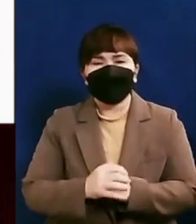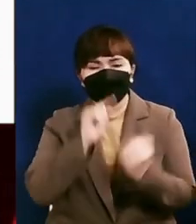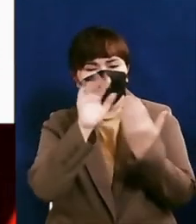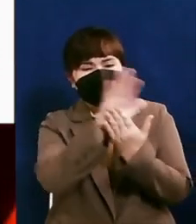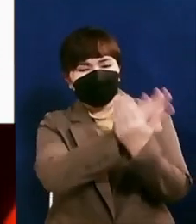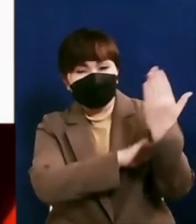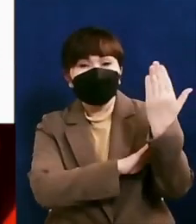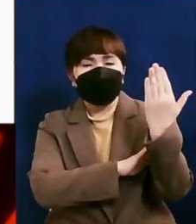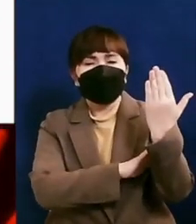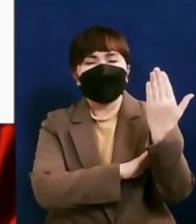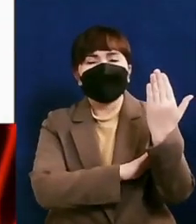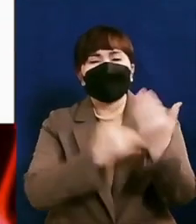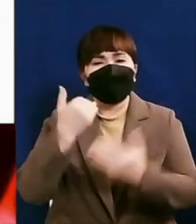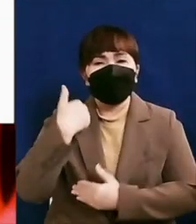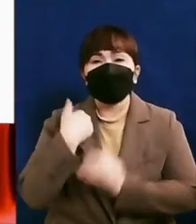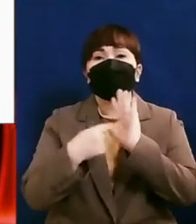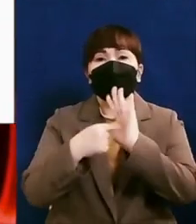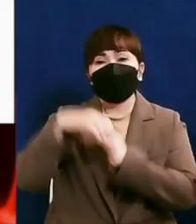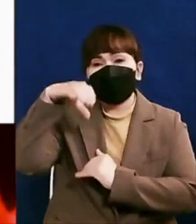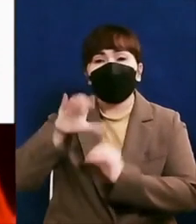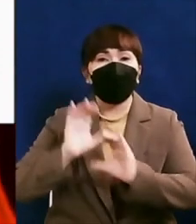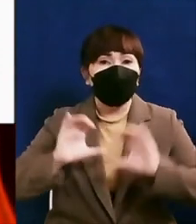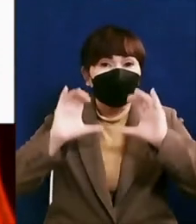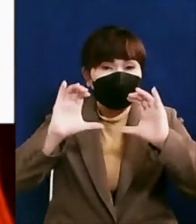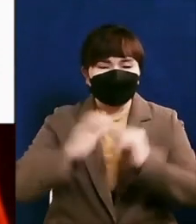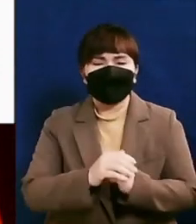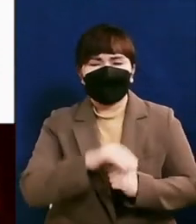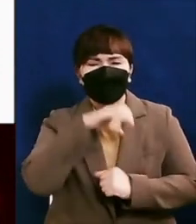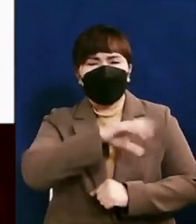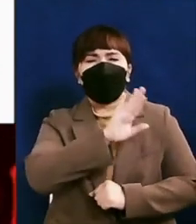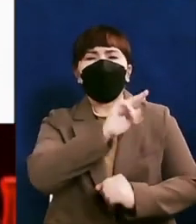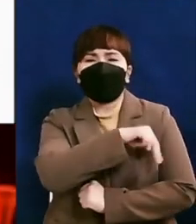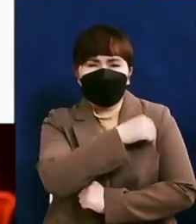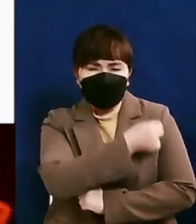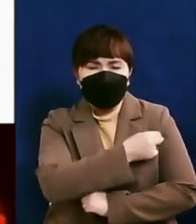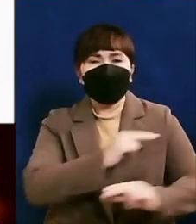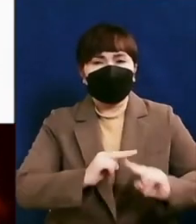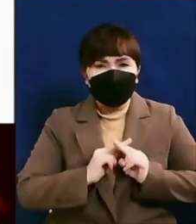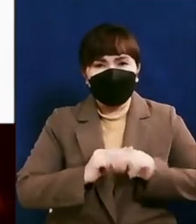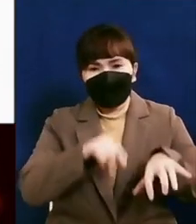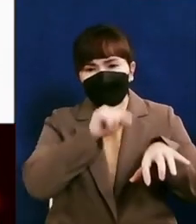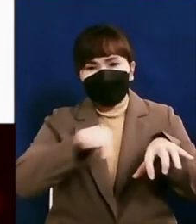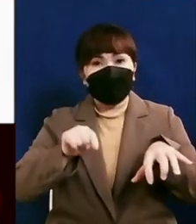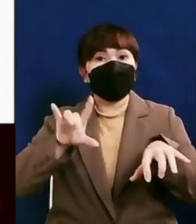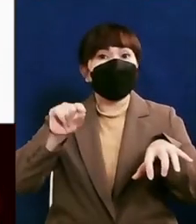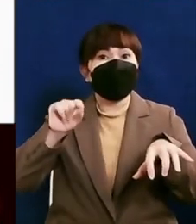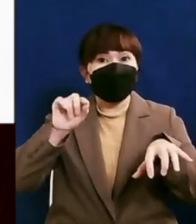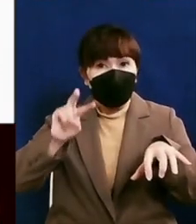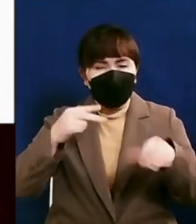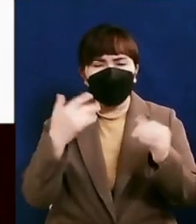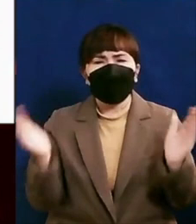ะครับไม่ว่าจะเป็นหน่วยงานโรงพยาบาลของรัฐหรือว่าเอกชนนะครับอยู่ทั้งหมดเนี่ย 22.8 ล้านเม็ดน